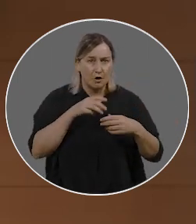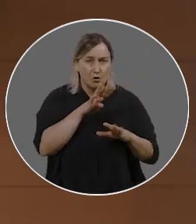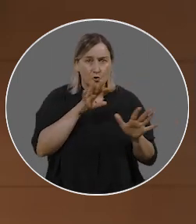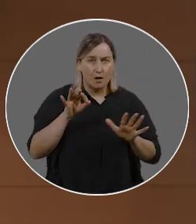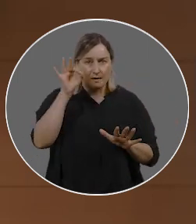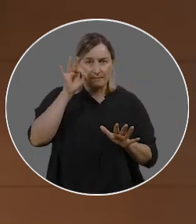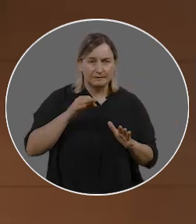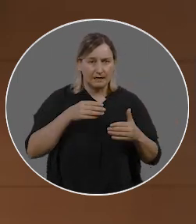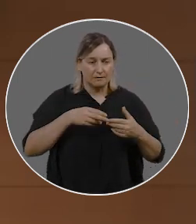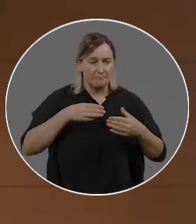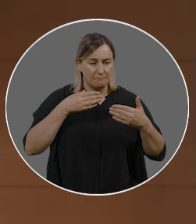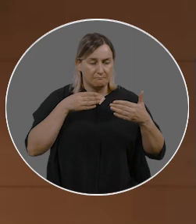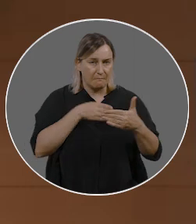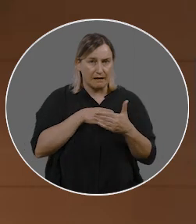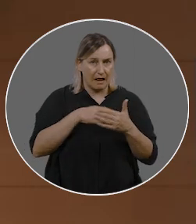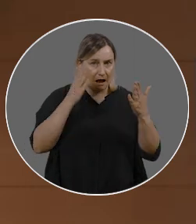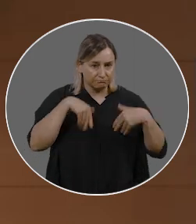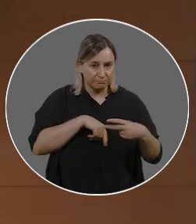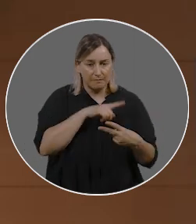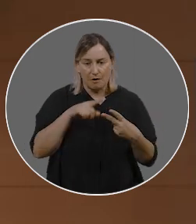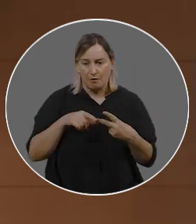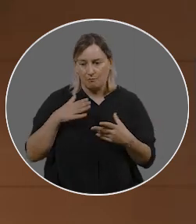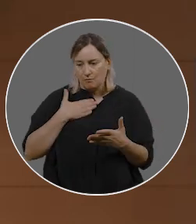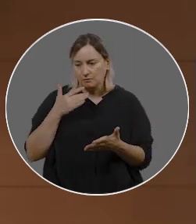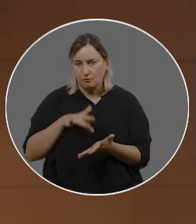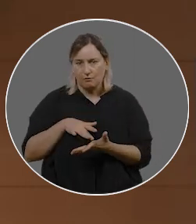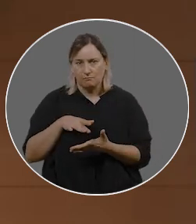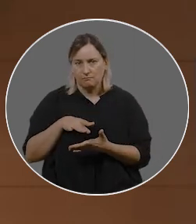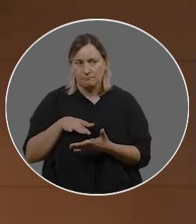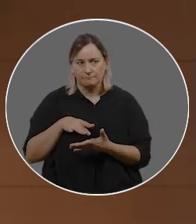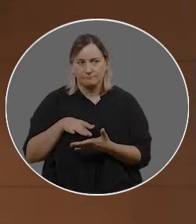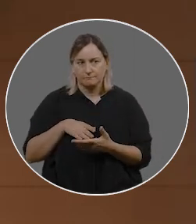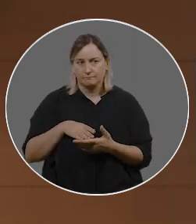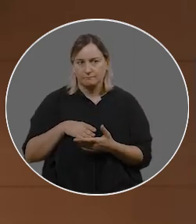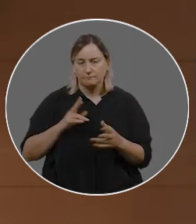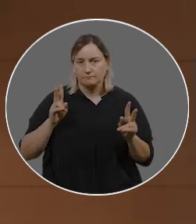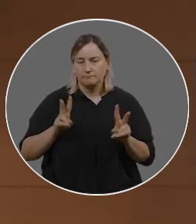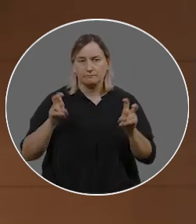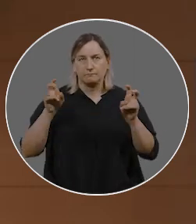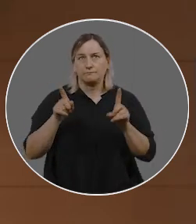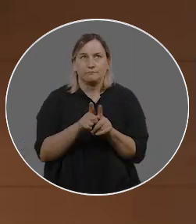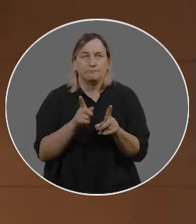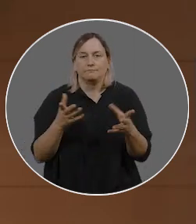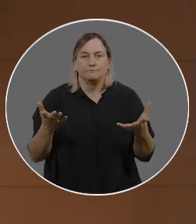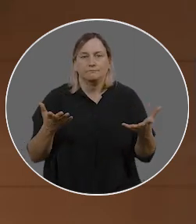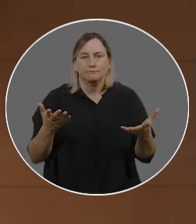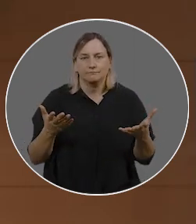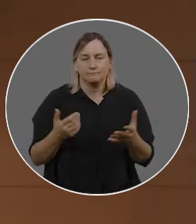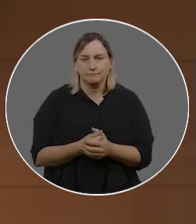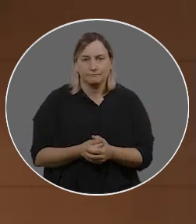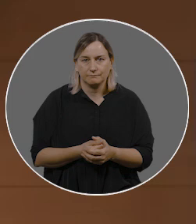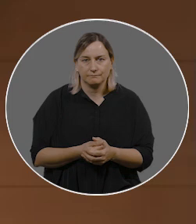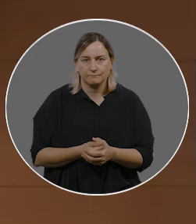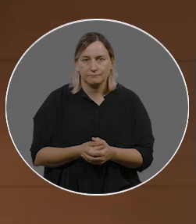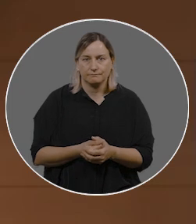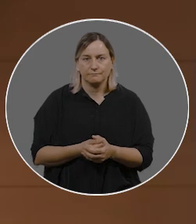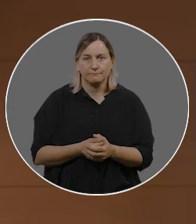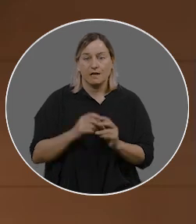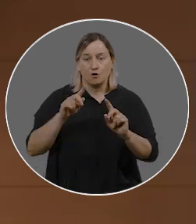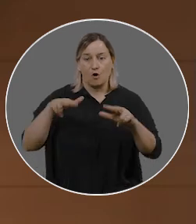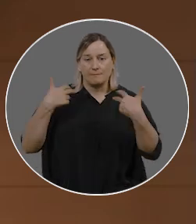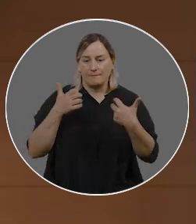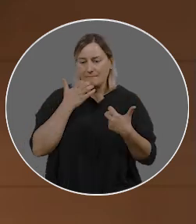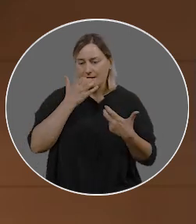pàgines, però trobar-te amb una barrera totalment i que no et permet,